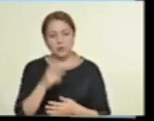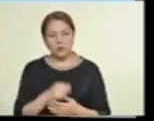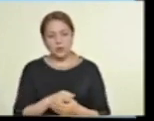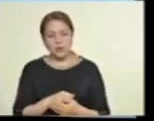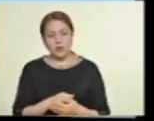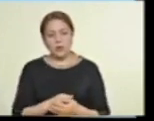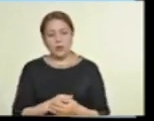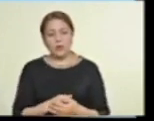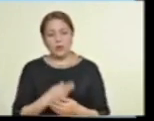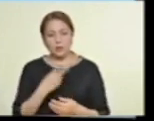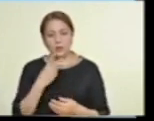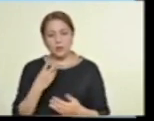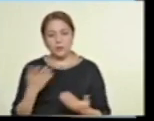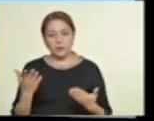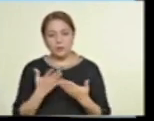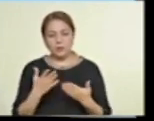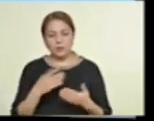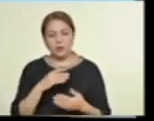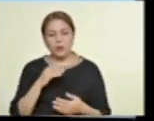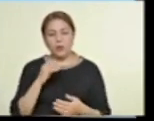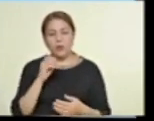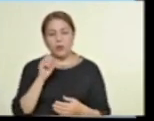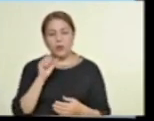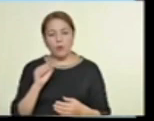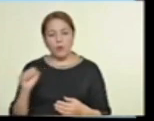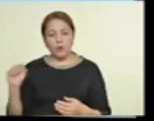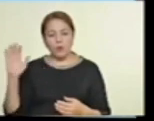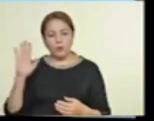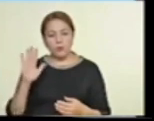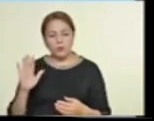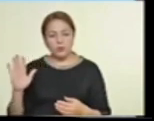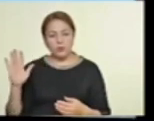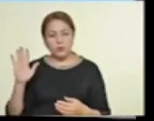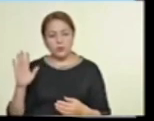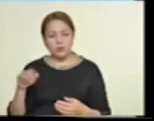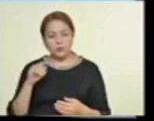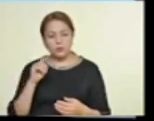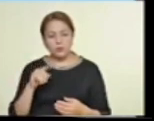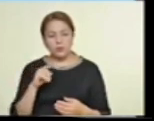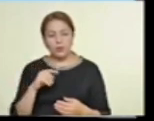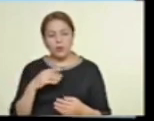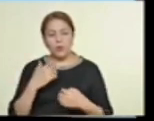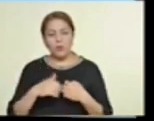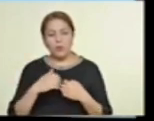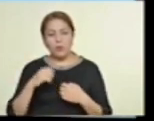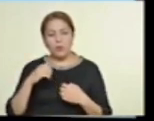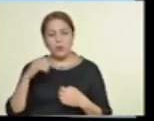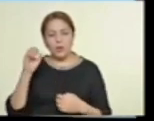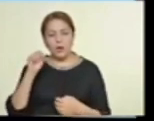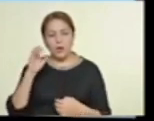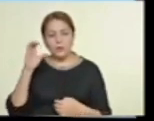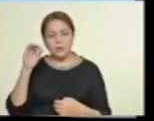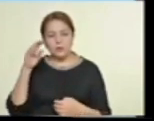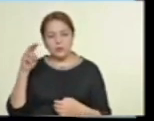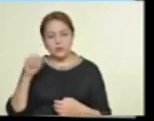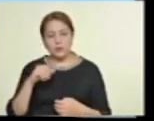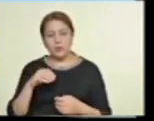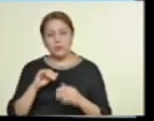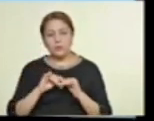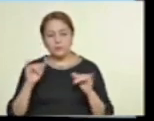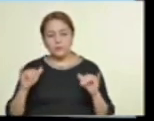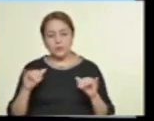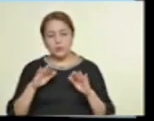umuman olganda Osiyoning deyarli ana shu o'rta asrlarda mavjud bo'lgan eng rivojlangan hududlardan